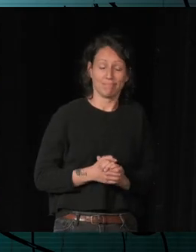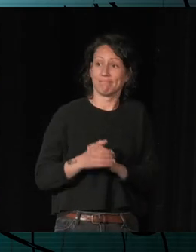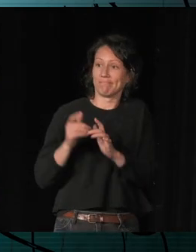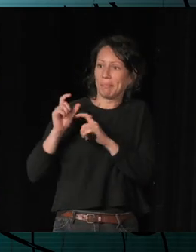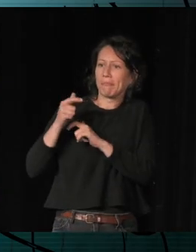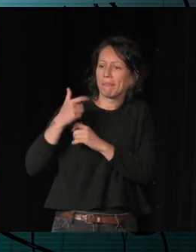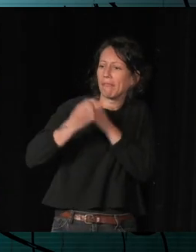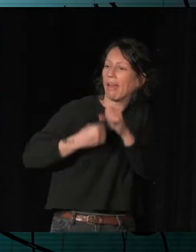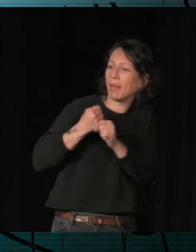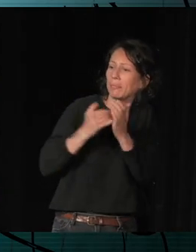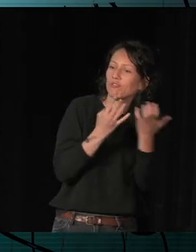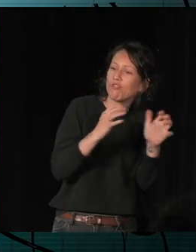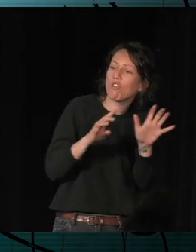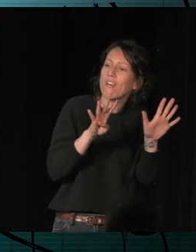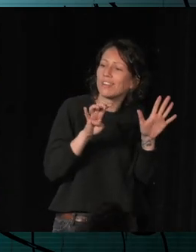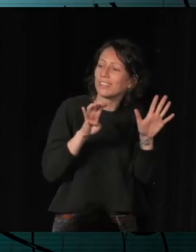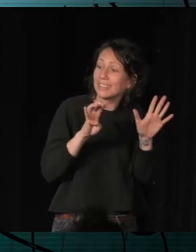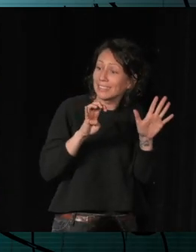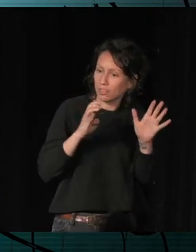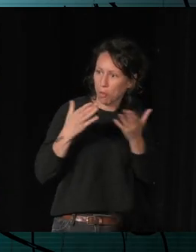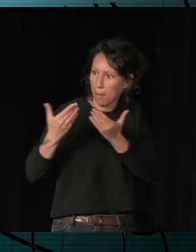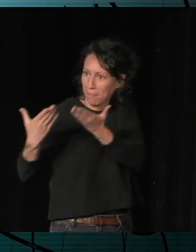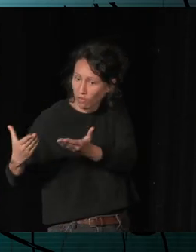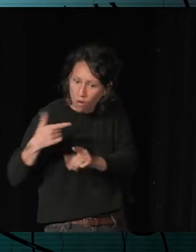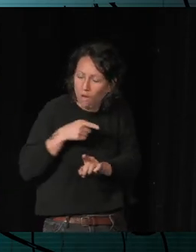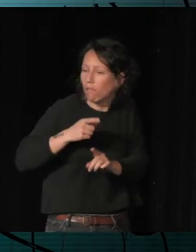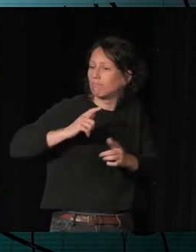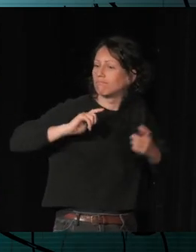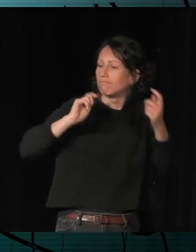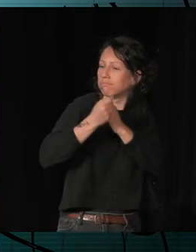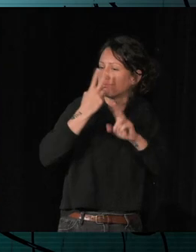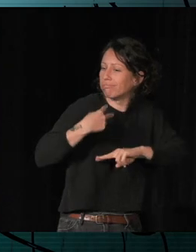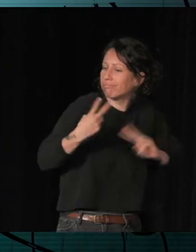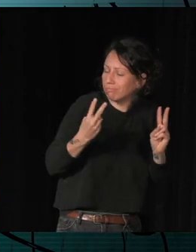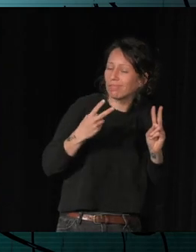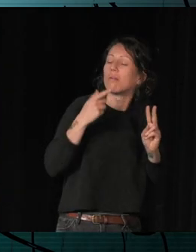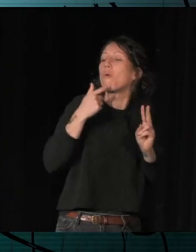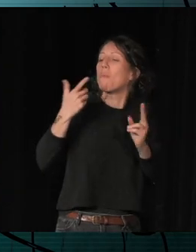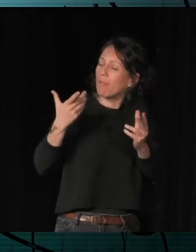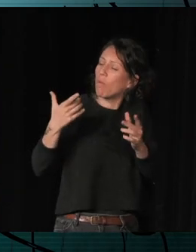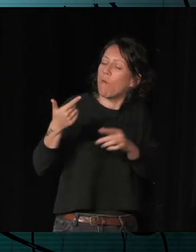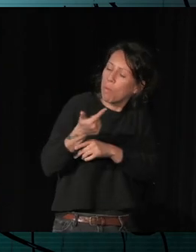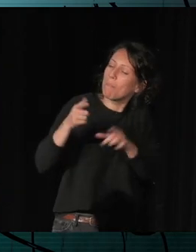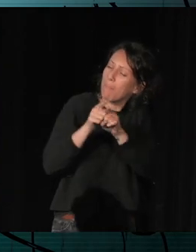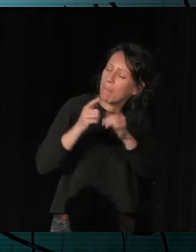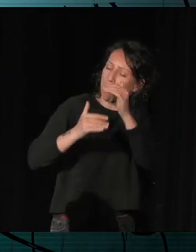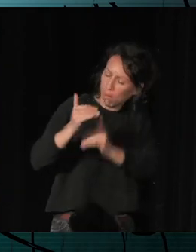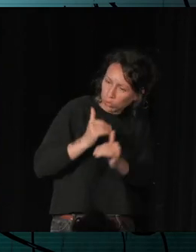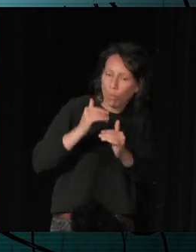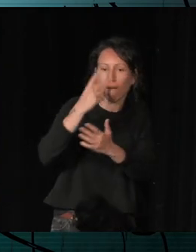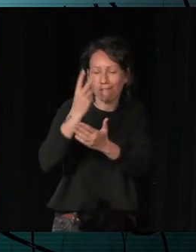n'étaient pas du tout conçus et faits comme ils sont faits maintenant même s'il y a de la programmation des graphismes de la même manière on se posait pas les mêmes